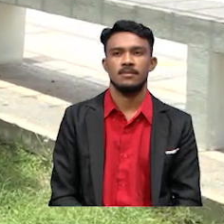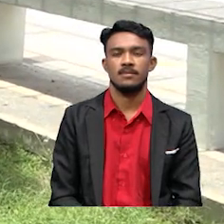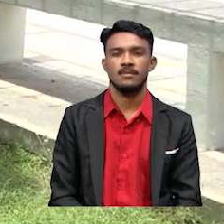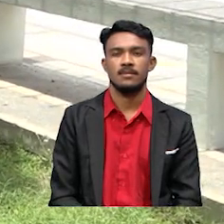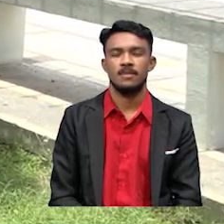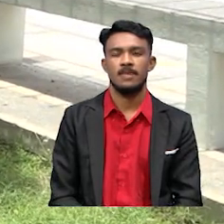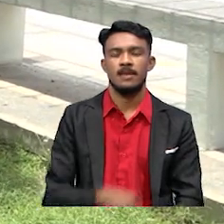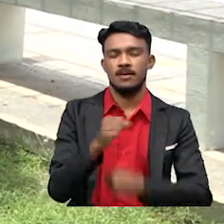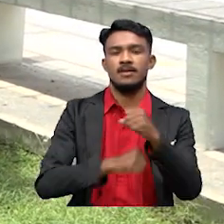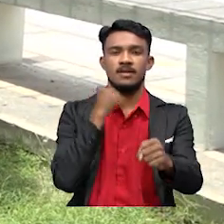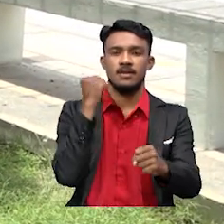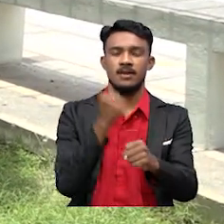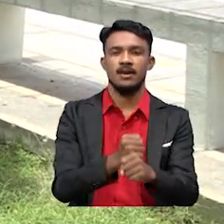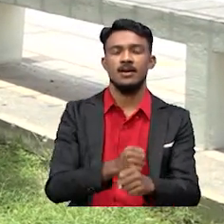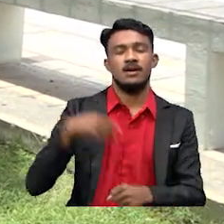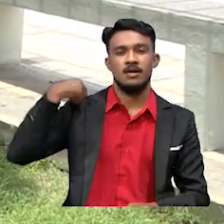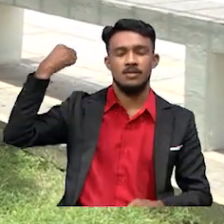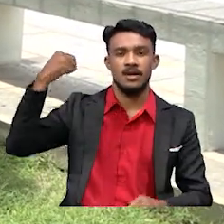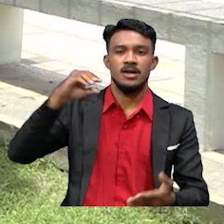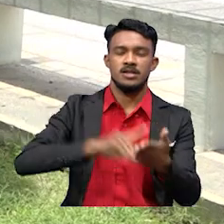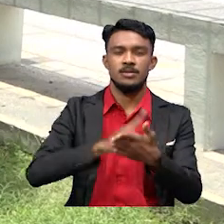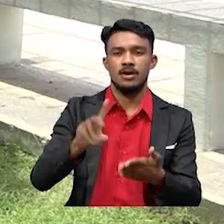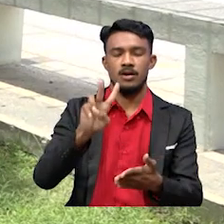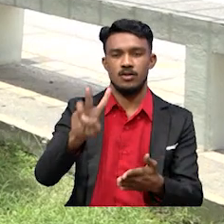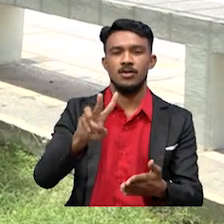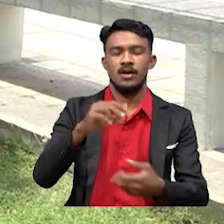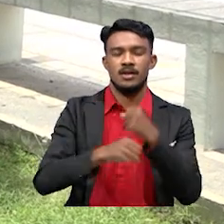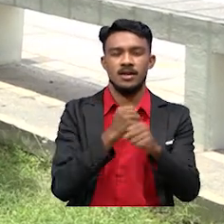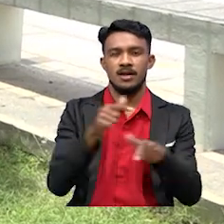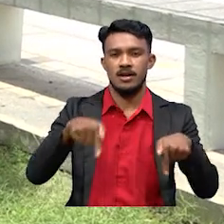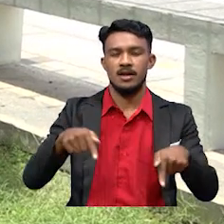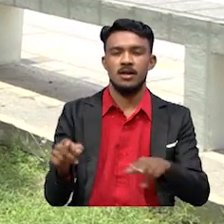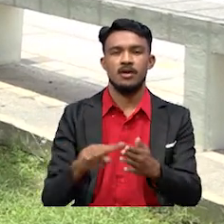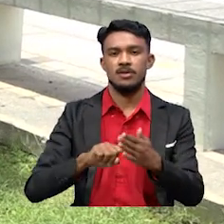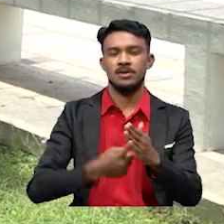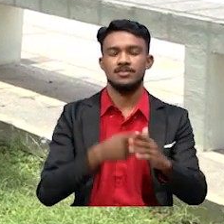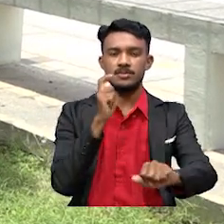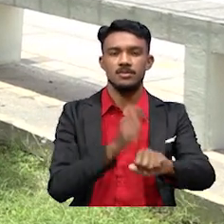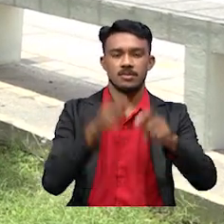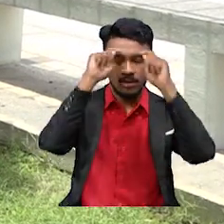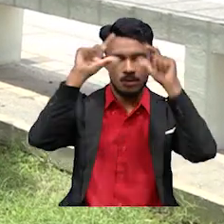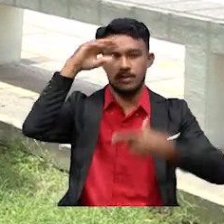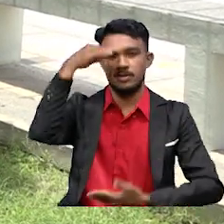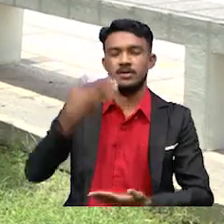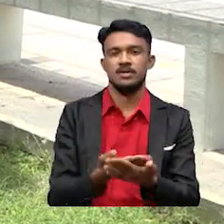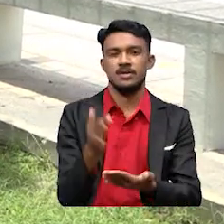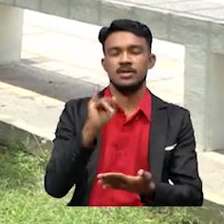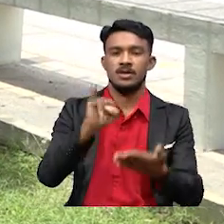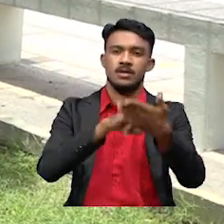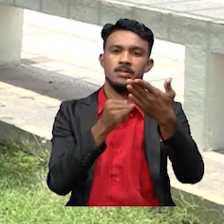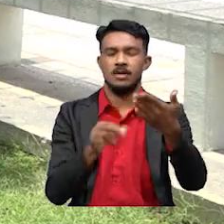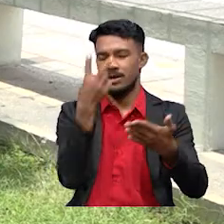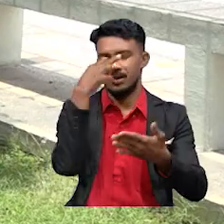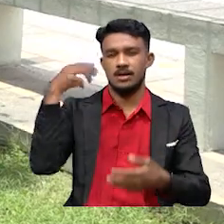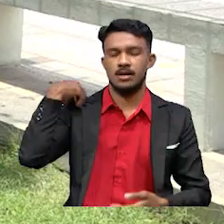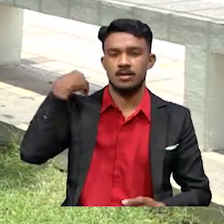Periode kampanye semanuru beli sang presidensial pulang ne, Hahutiona. Ida nemak tempu ni beti moruan sira beli hari imajeng kandidatu sira, rona